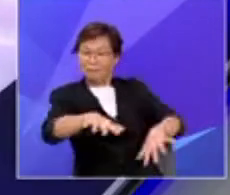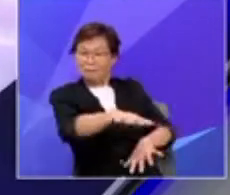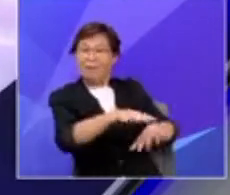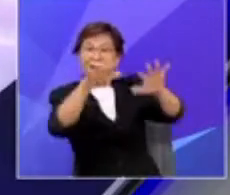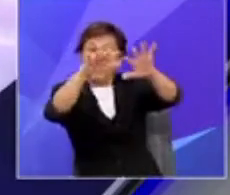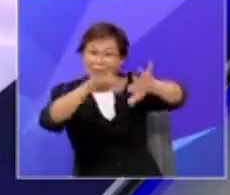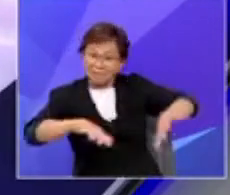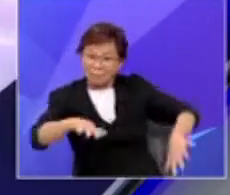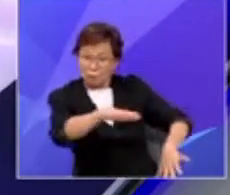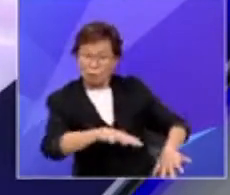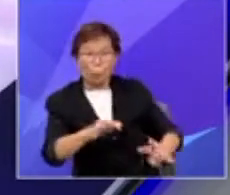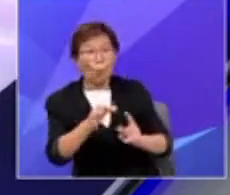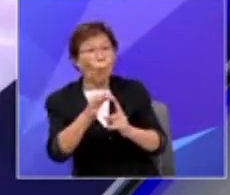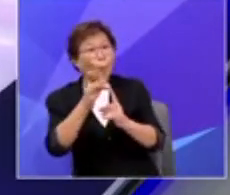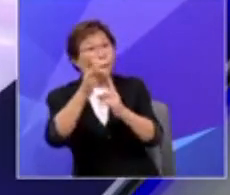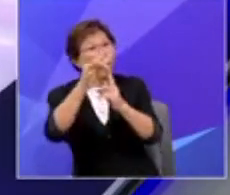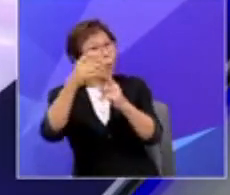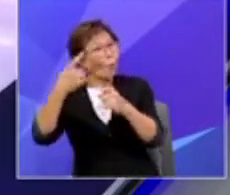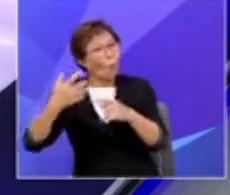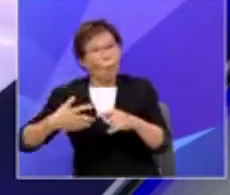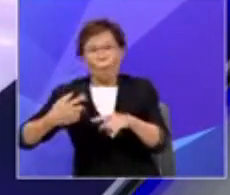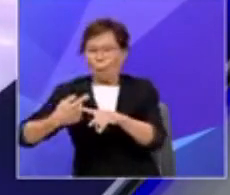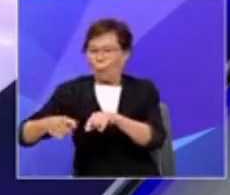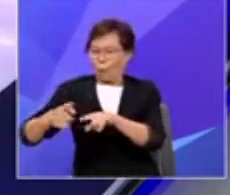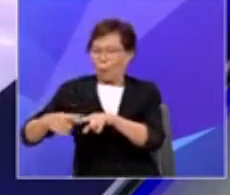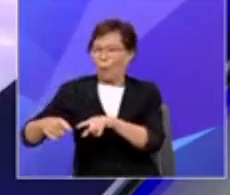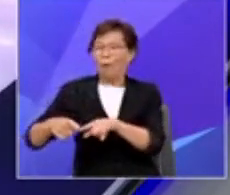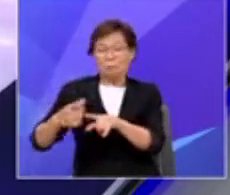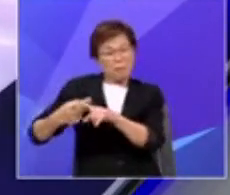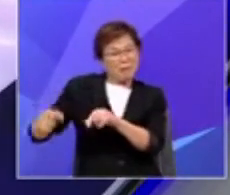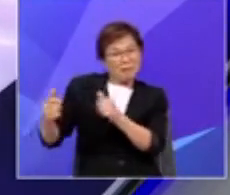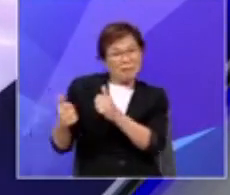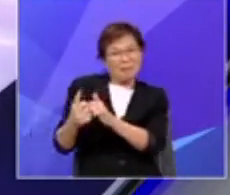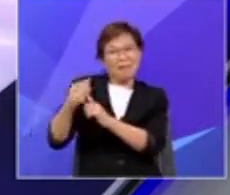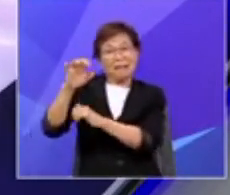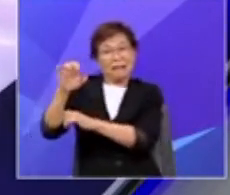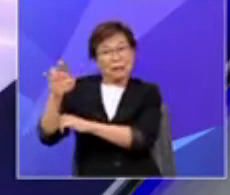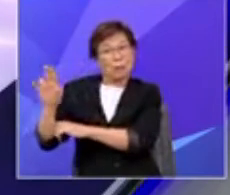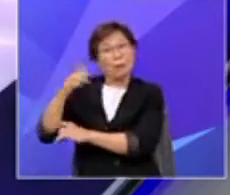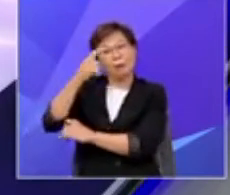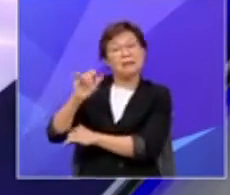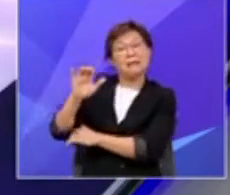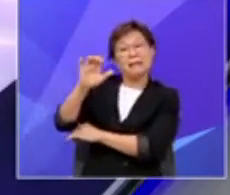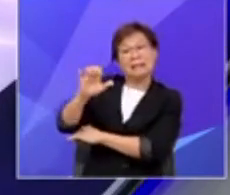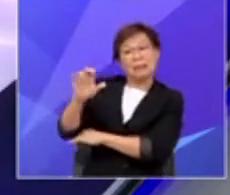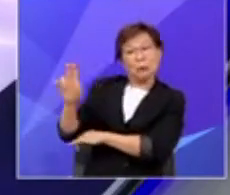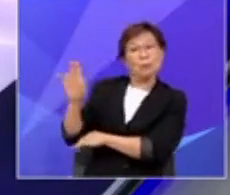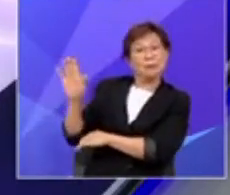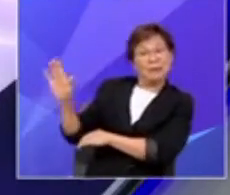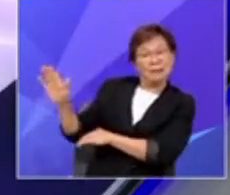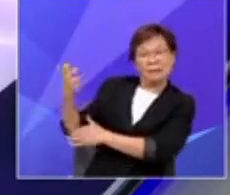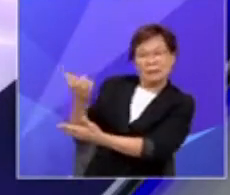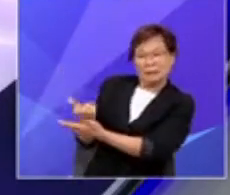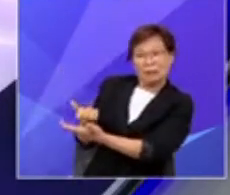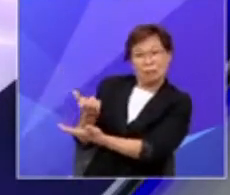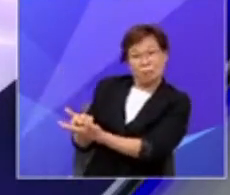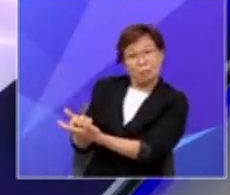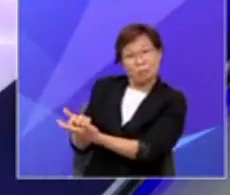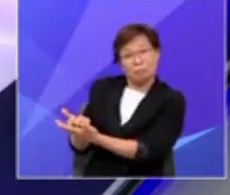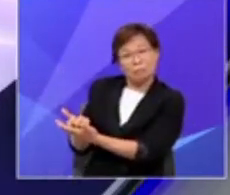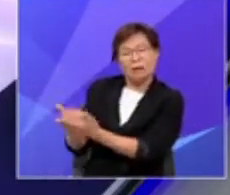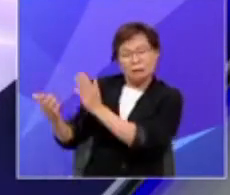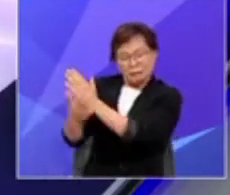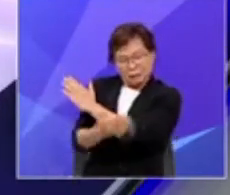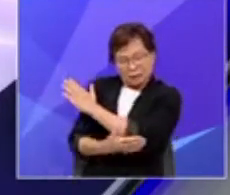sangat unik berbau denganmu hanya kesatuan Eropa dimana disana ke keadaan ekonomi antara